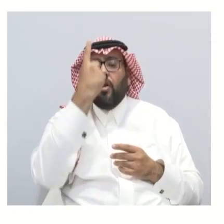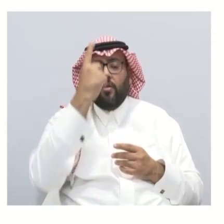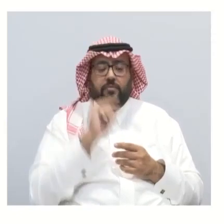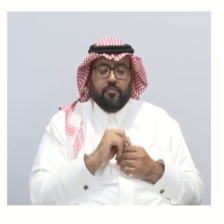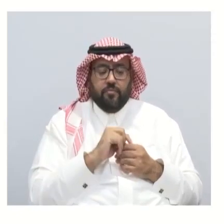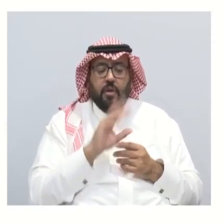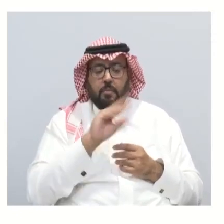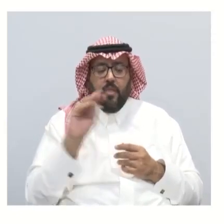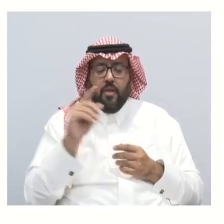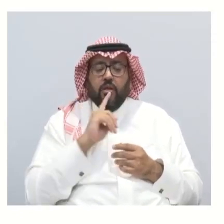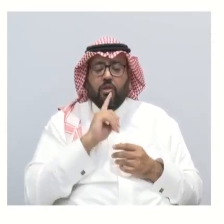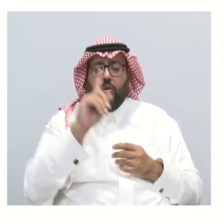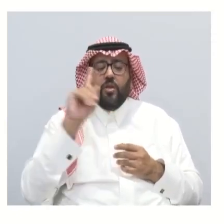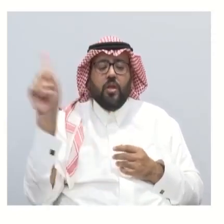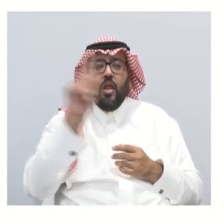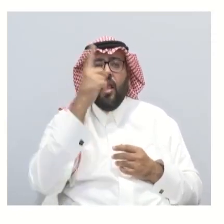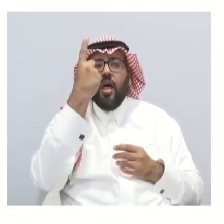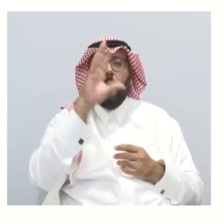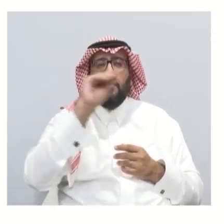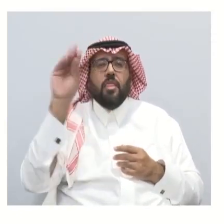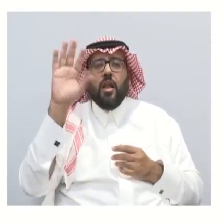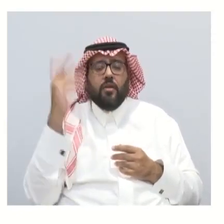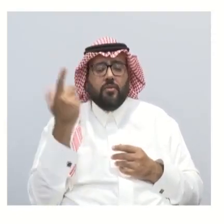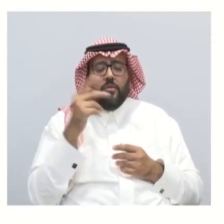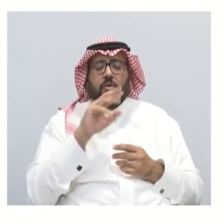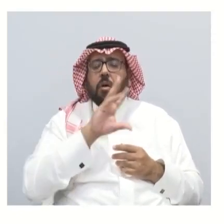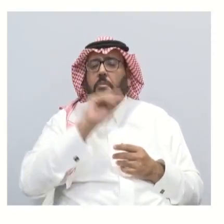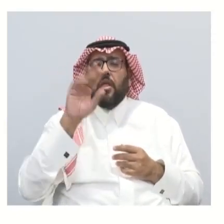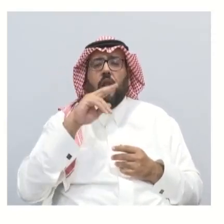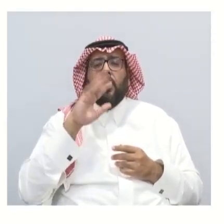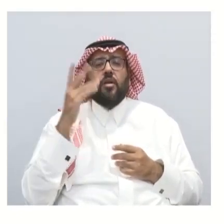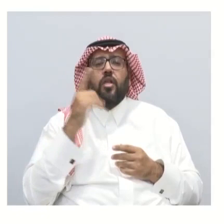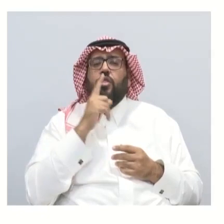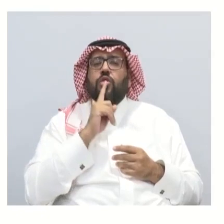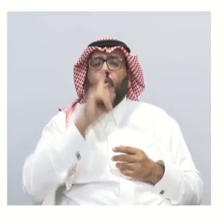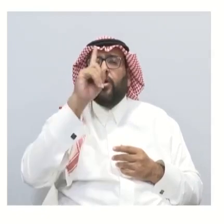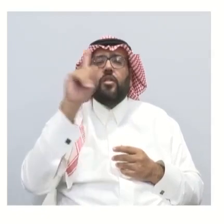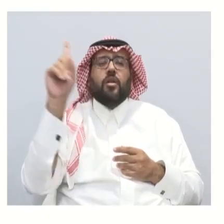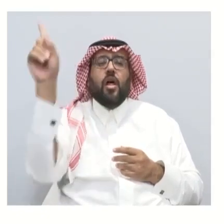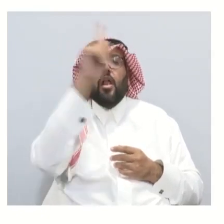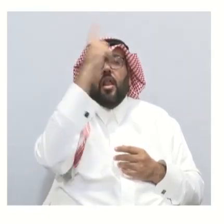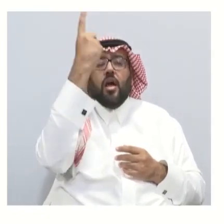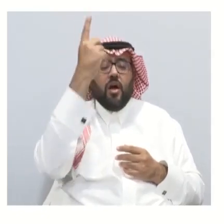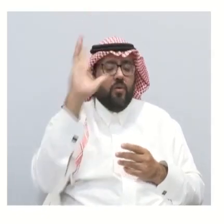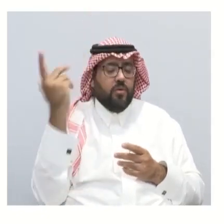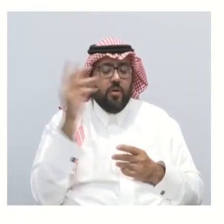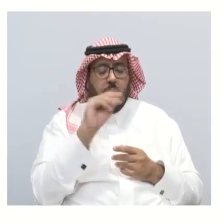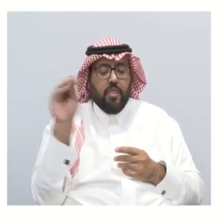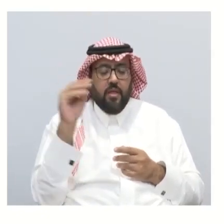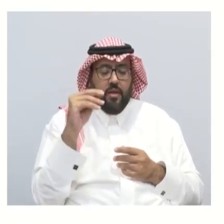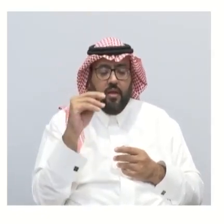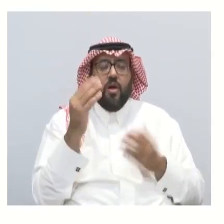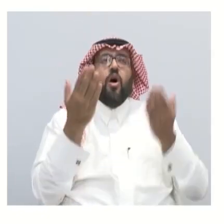اذكر امثله على توحيد الالوهيه الامثله كثيره اذكر امثله يا سلام